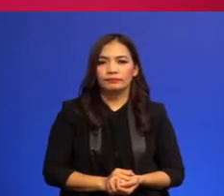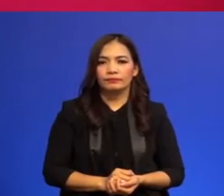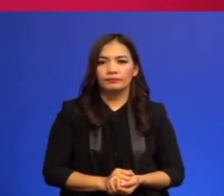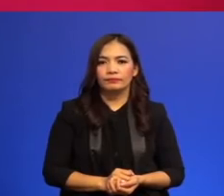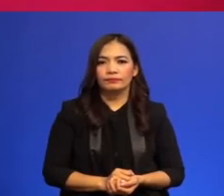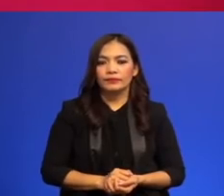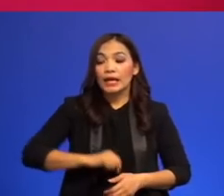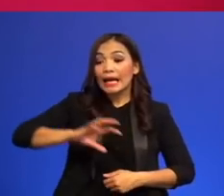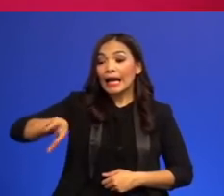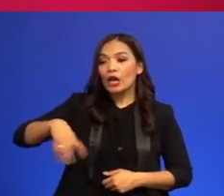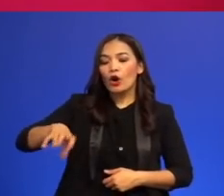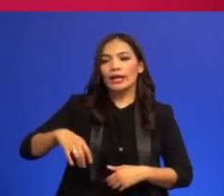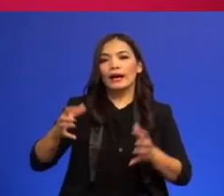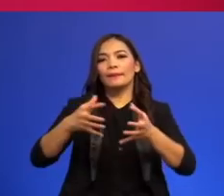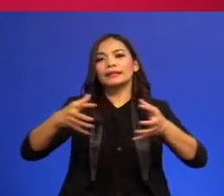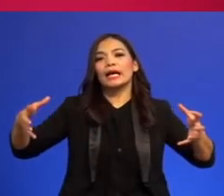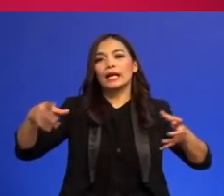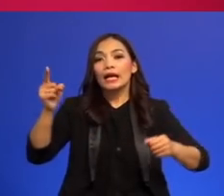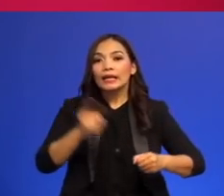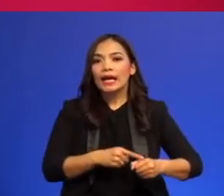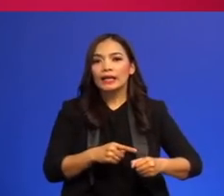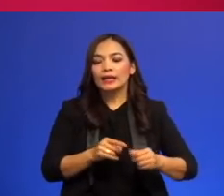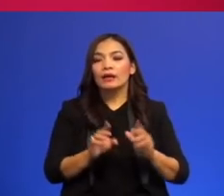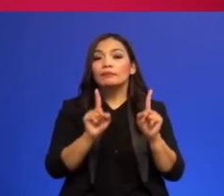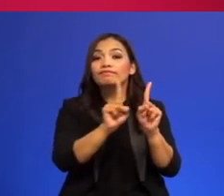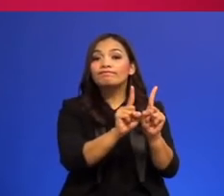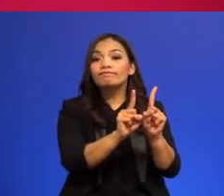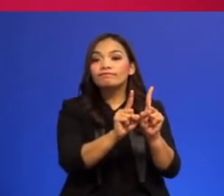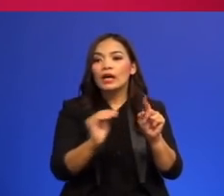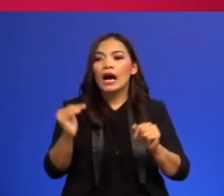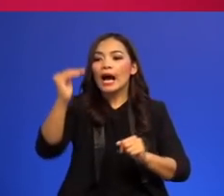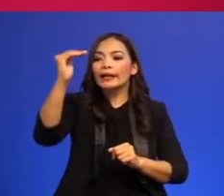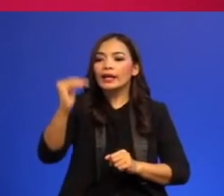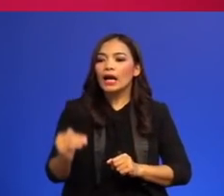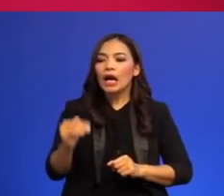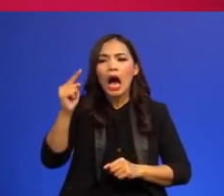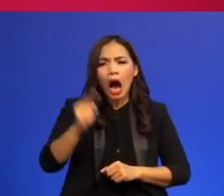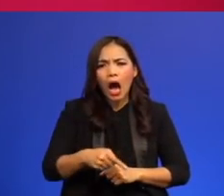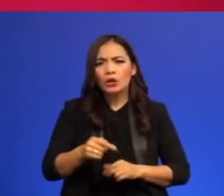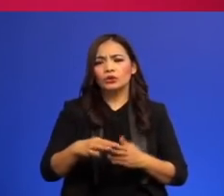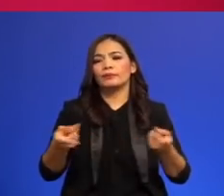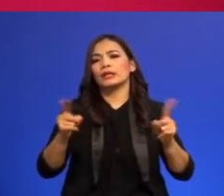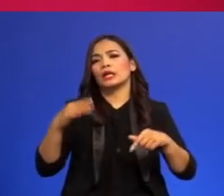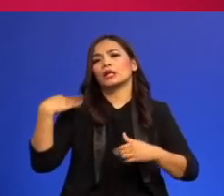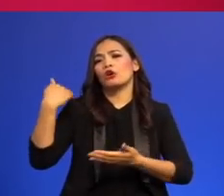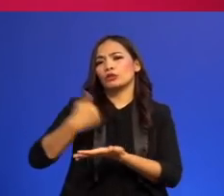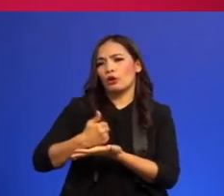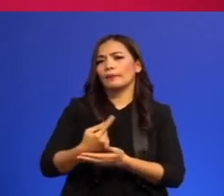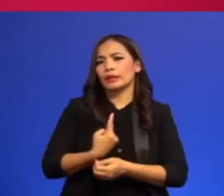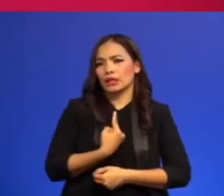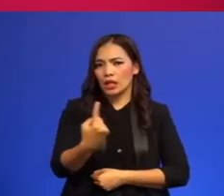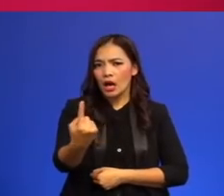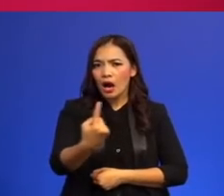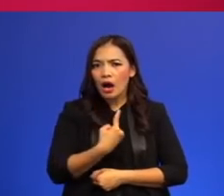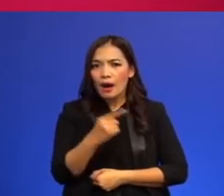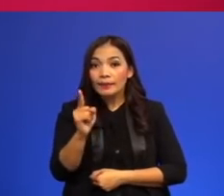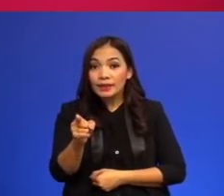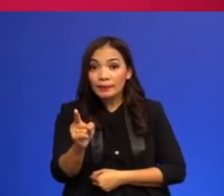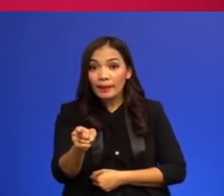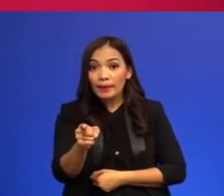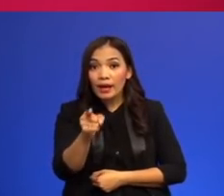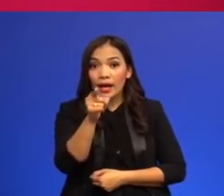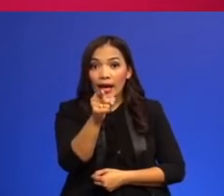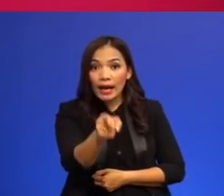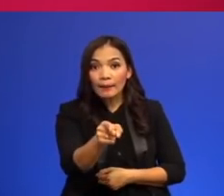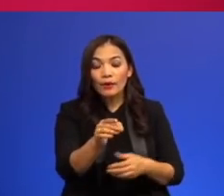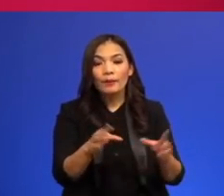Nah, keluarga besar dari pasangan hidup kita, adik kakaknya juga harus menjadi tanggung jawab kita. Karena kalau you